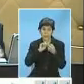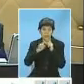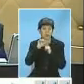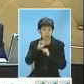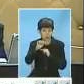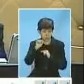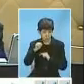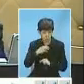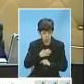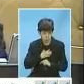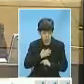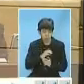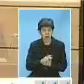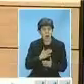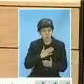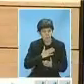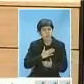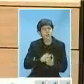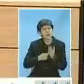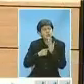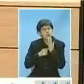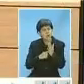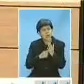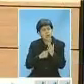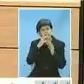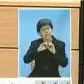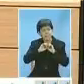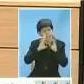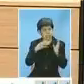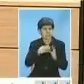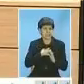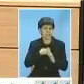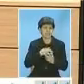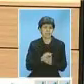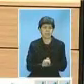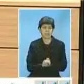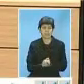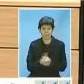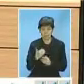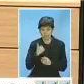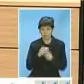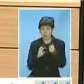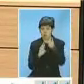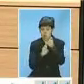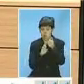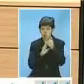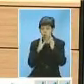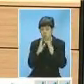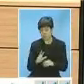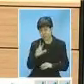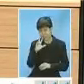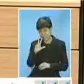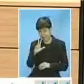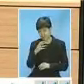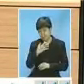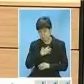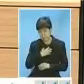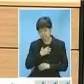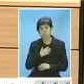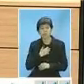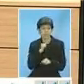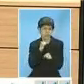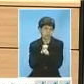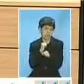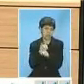ส.ผมกำลังยกรูปประธานให้เห็นว่าการมีรองถึง3คนเนี่ยมันเกิดกระบวน